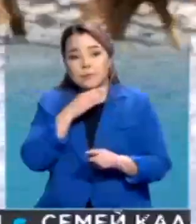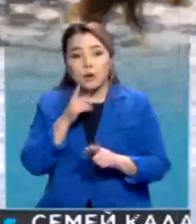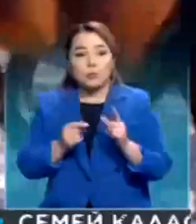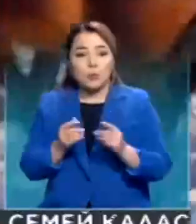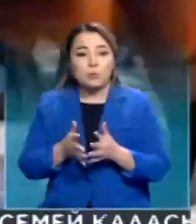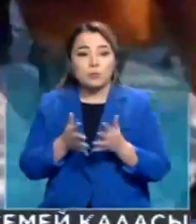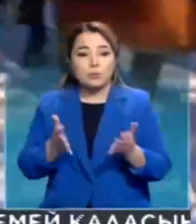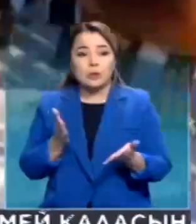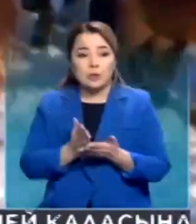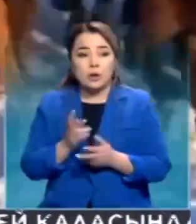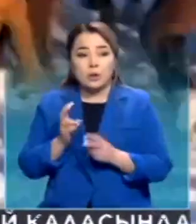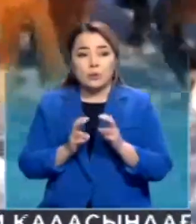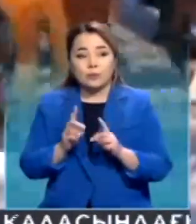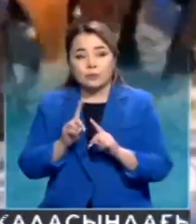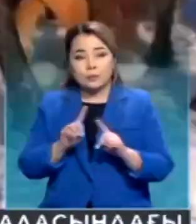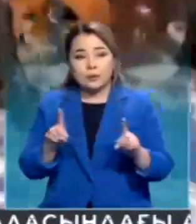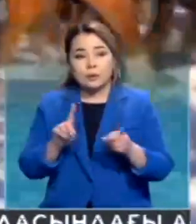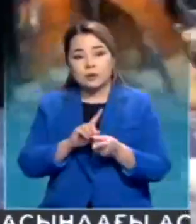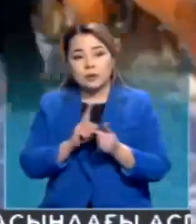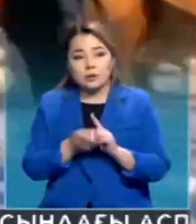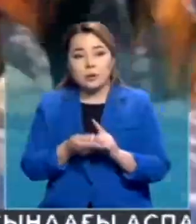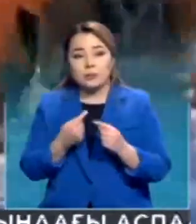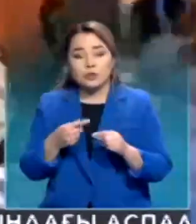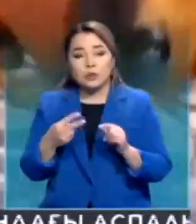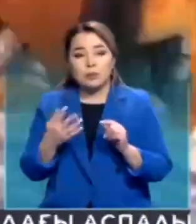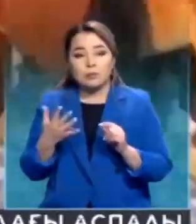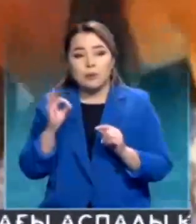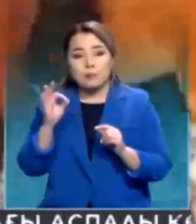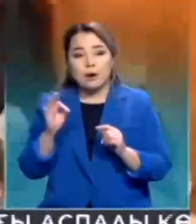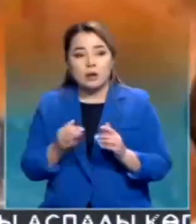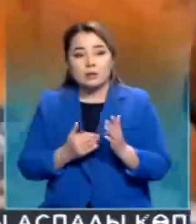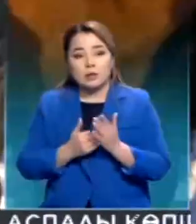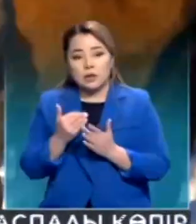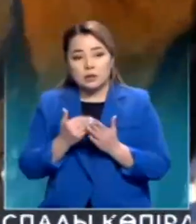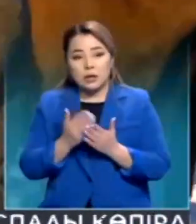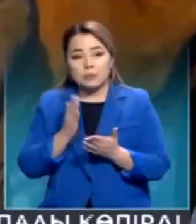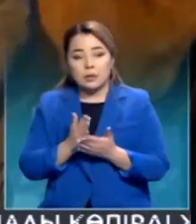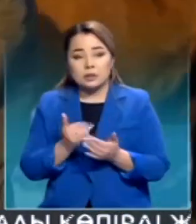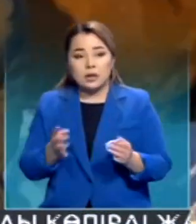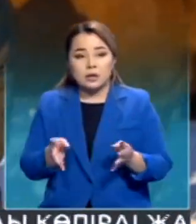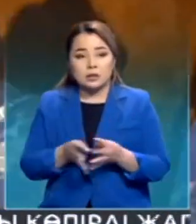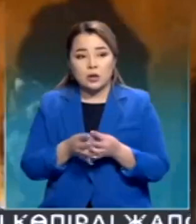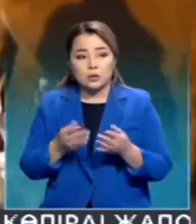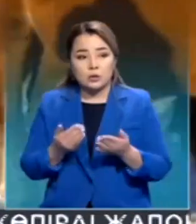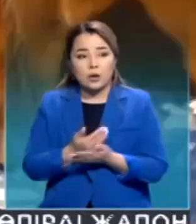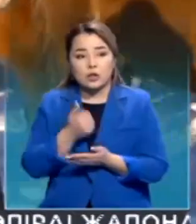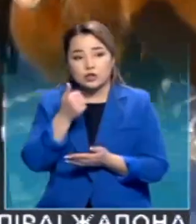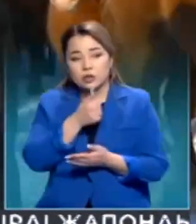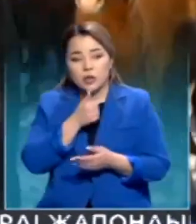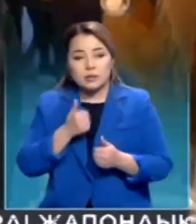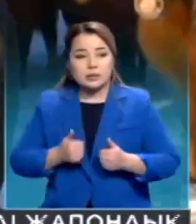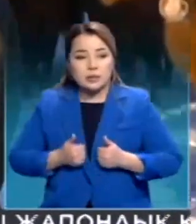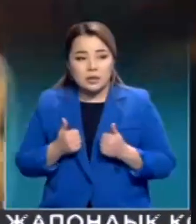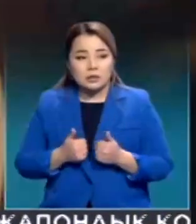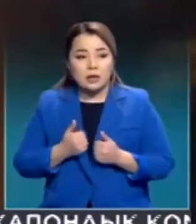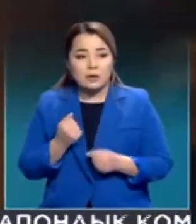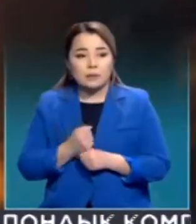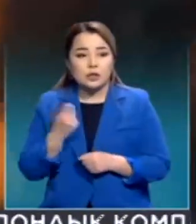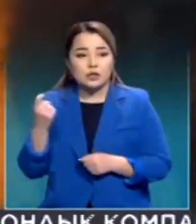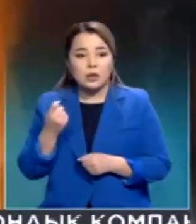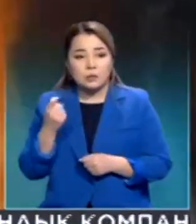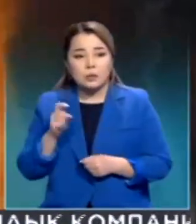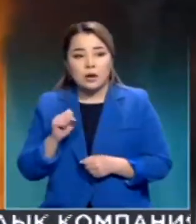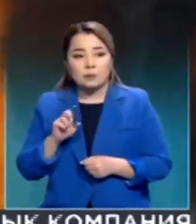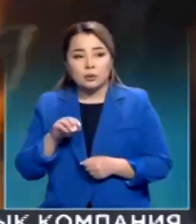де мол. Өнімі өзге жылқы малынан 25%-ға жоғары. Қамбарата тұқымының жаңа түрін шығару үшін жылдар бойы еңбектенген шаруа